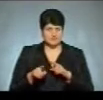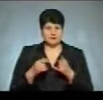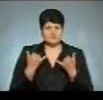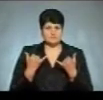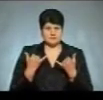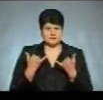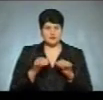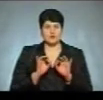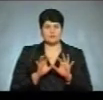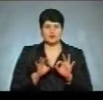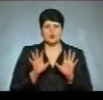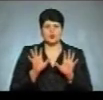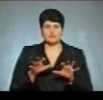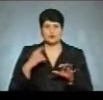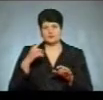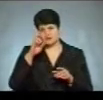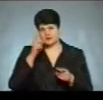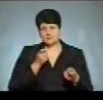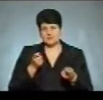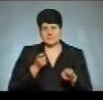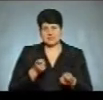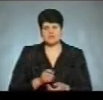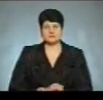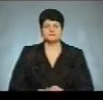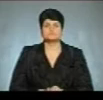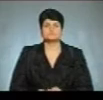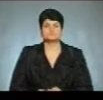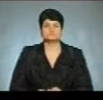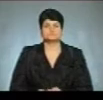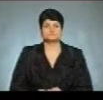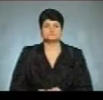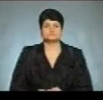ефірі коментар голови обласної державної адміністрації.